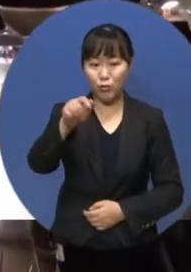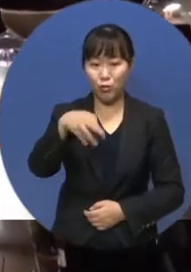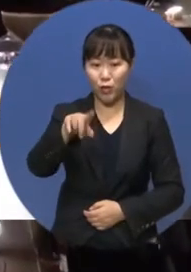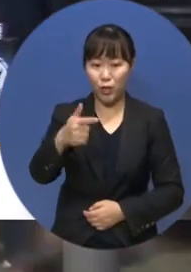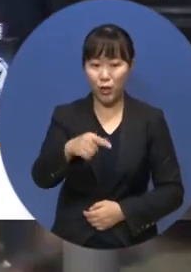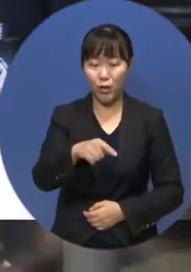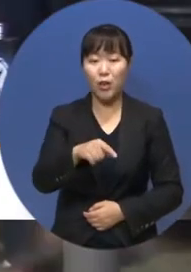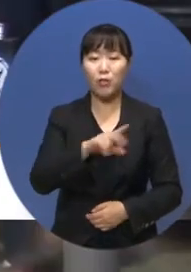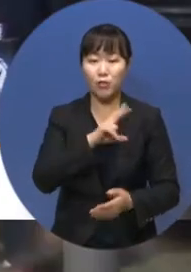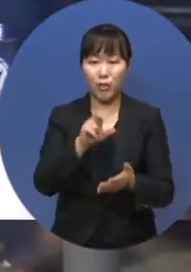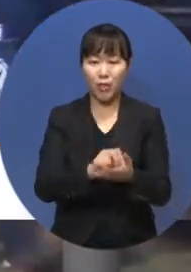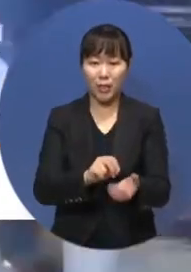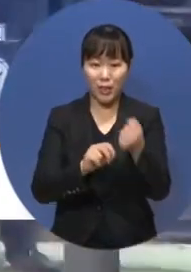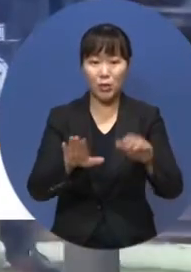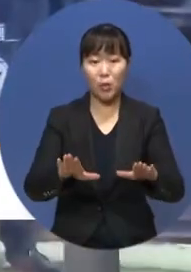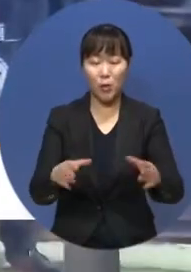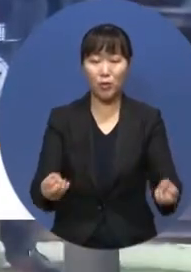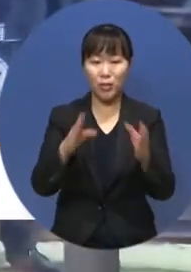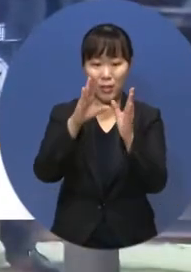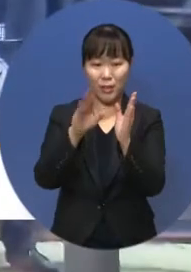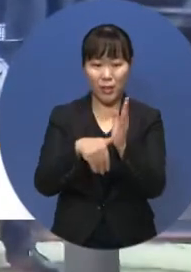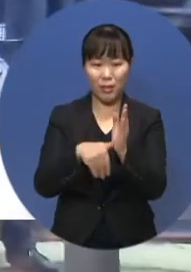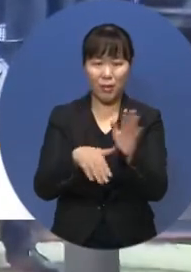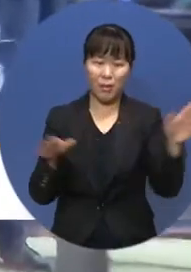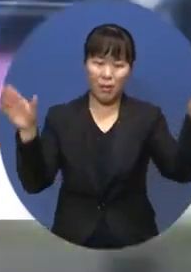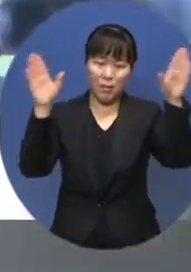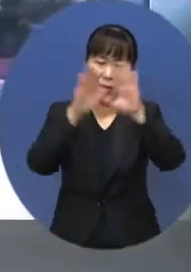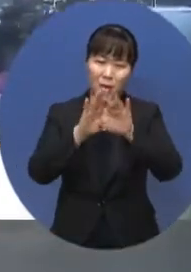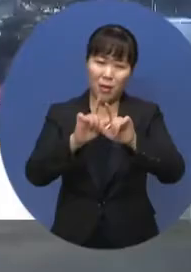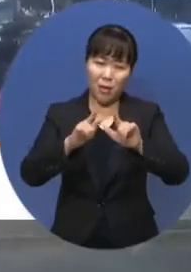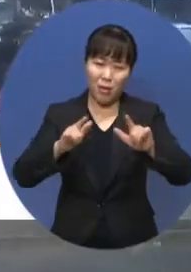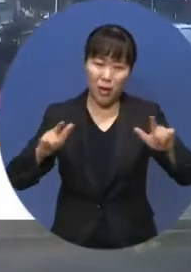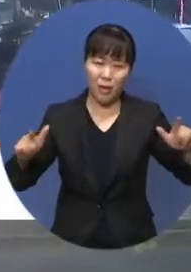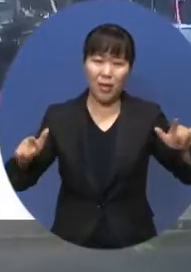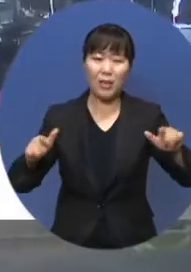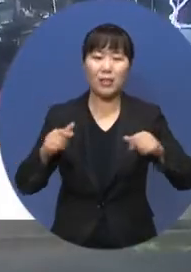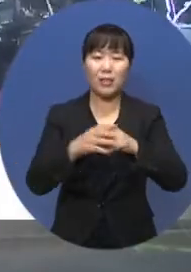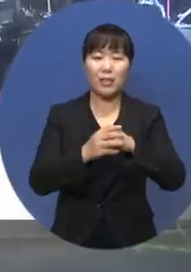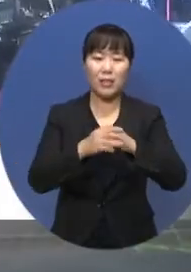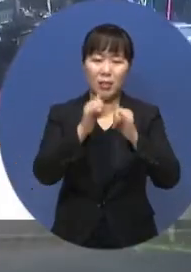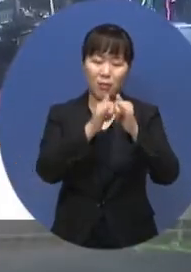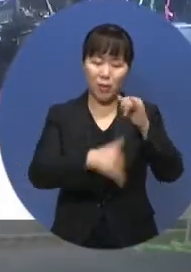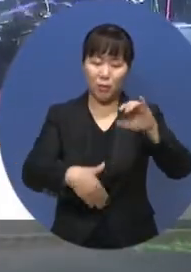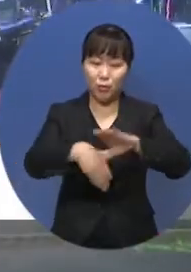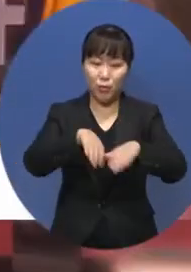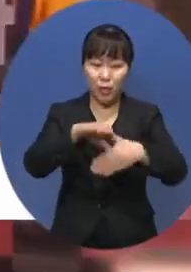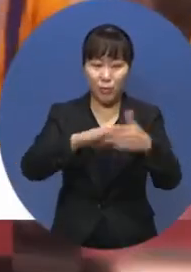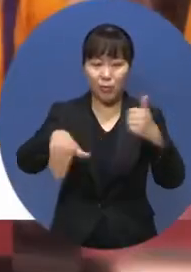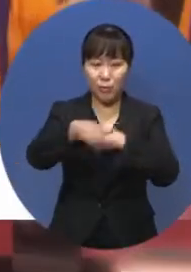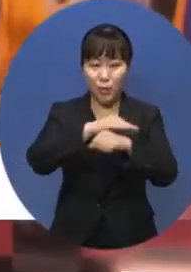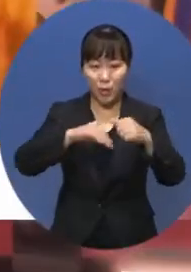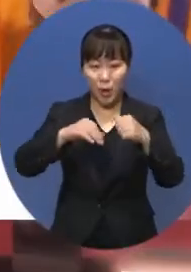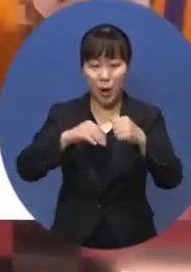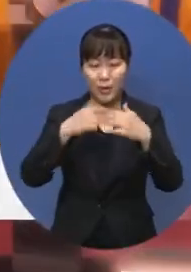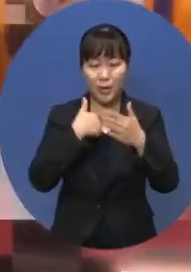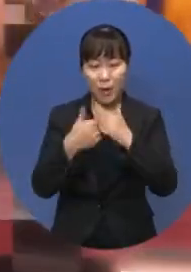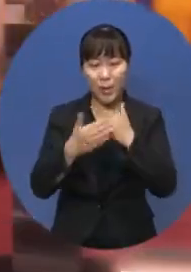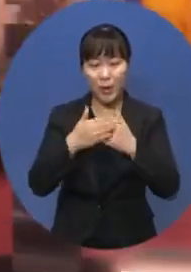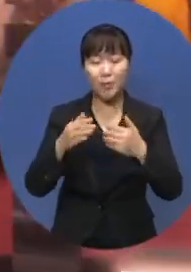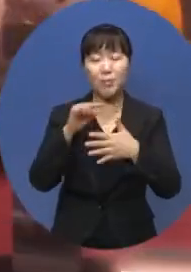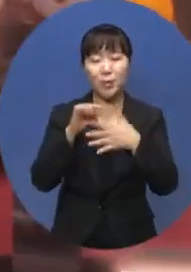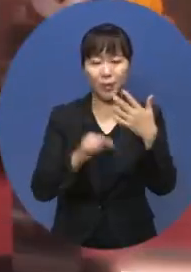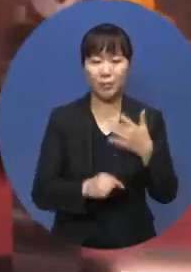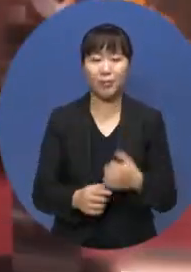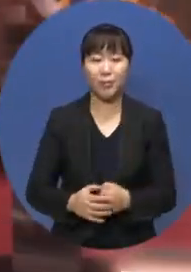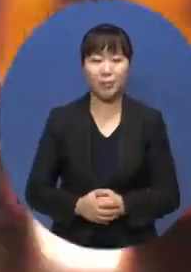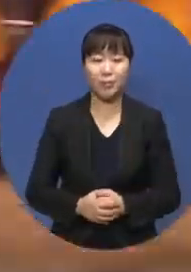문화제 야행 축제는 밤에 다양한 역사 문화 콘텐츠를 체험하는 야간 프로그램입니다.